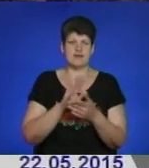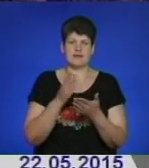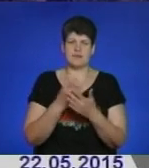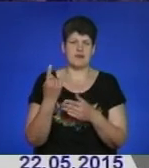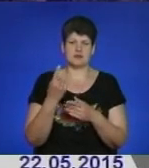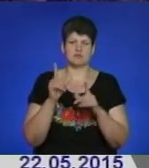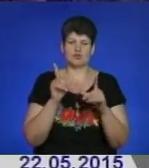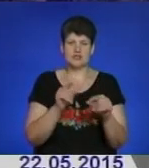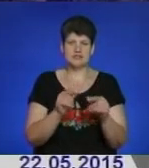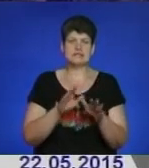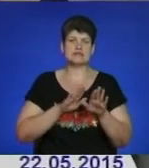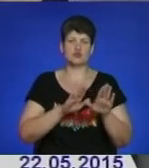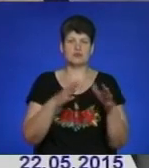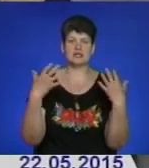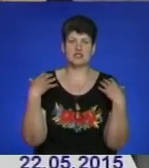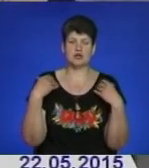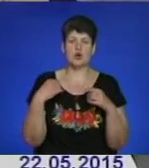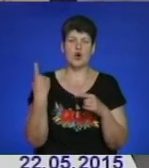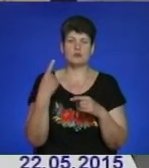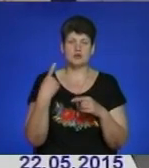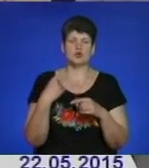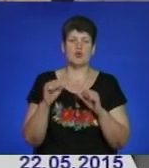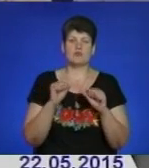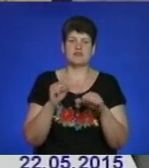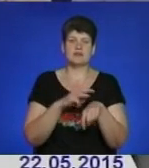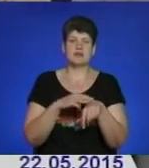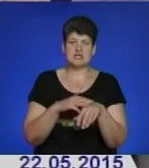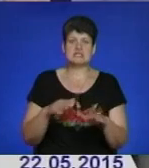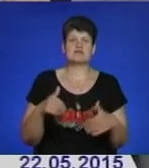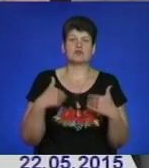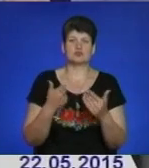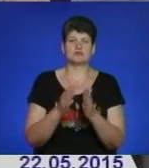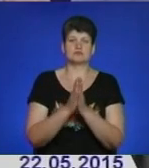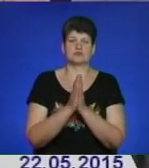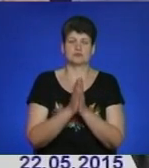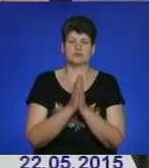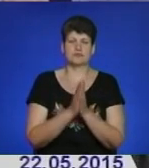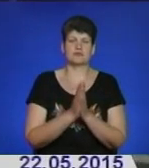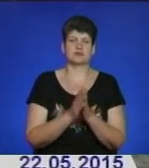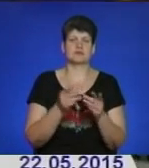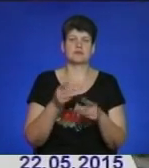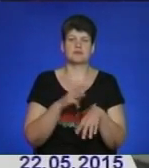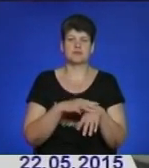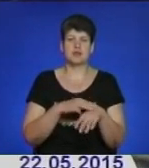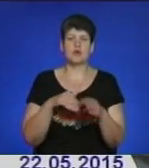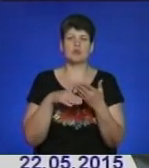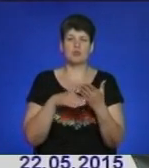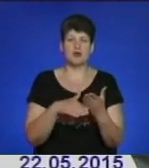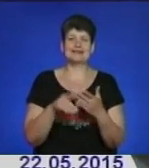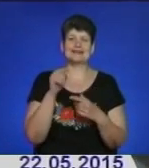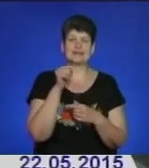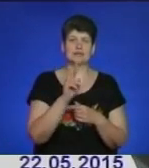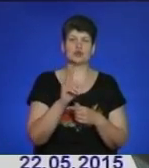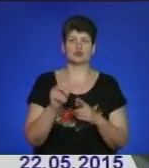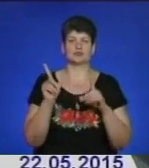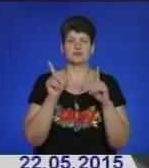схід. Заступник начальника обласного управління міліції Олег Ляхович звернувся та закликав досвідчених правоохоронців допомагати тим, хто